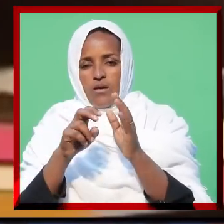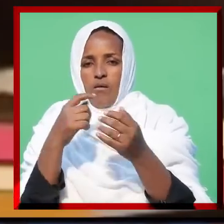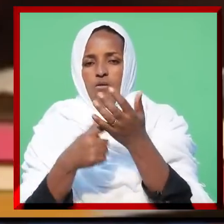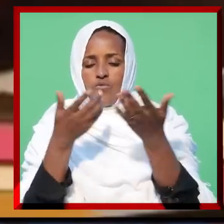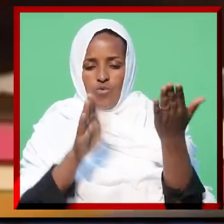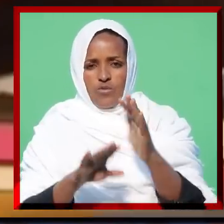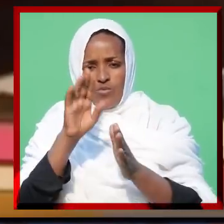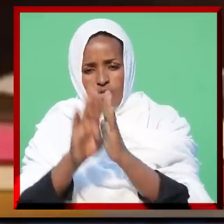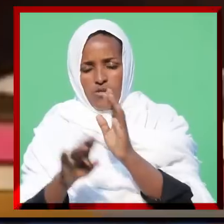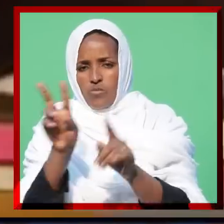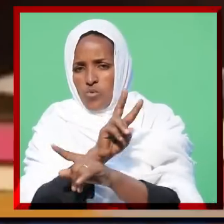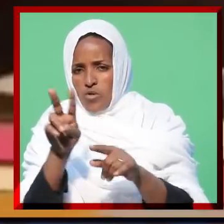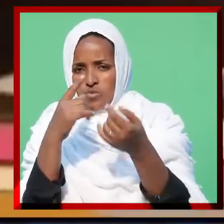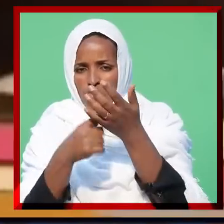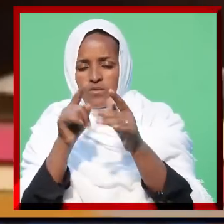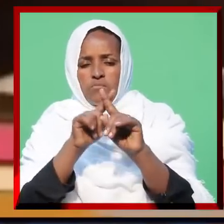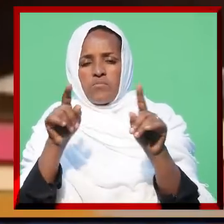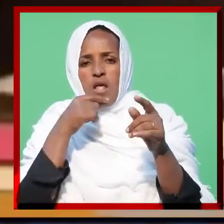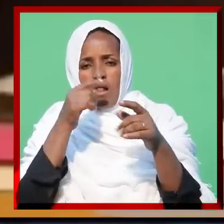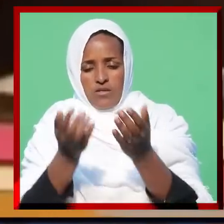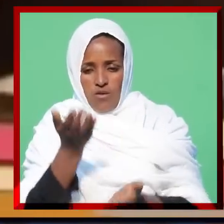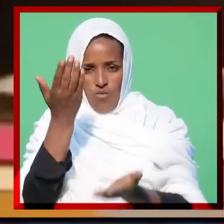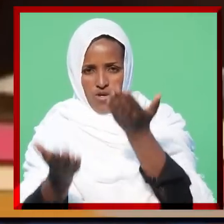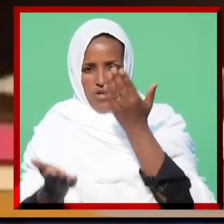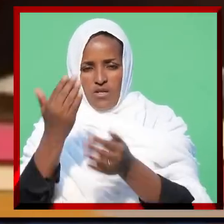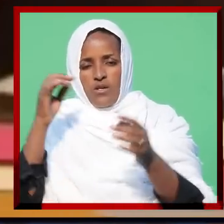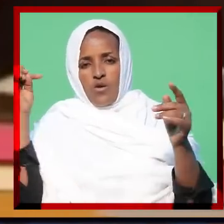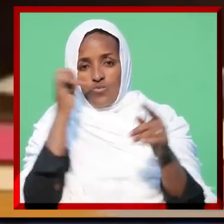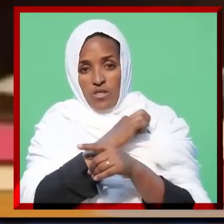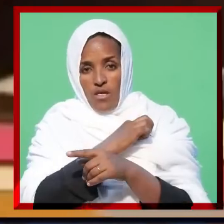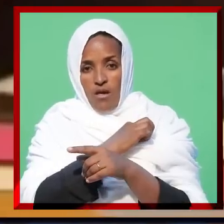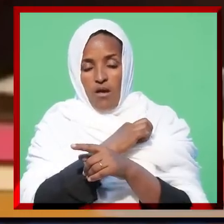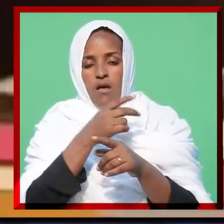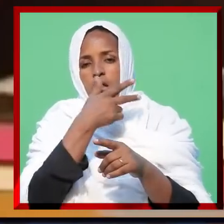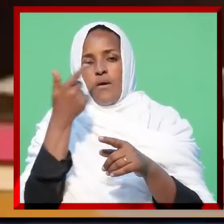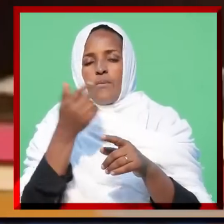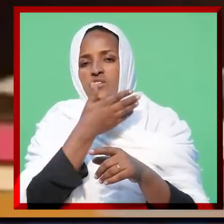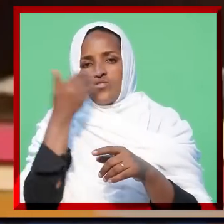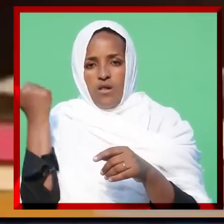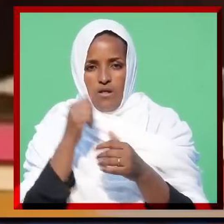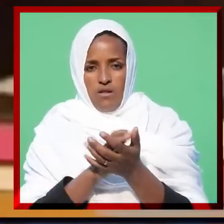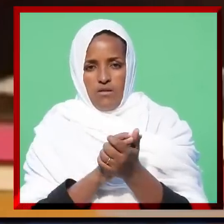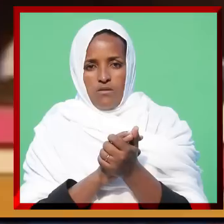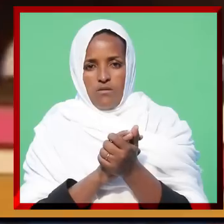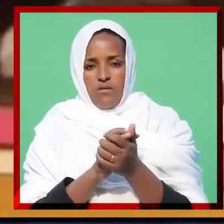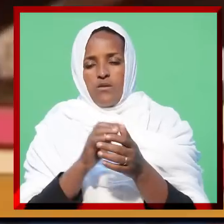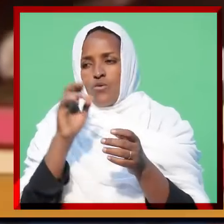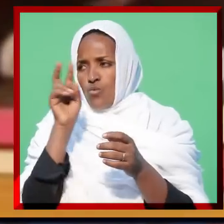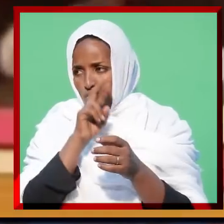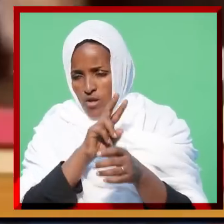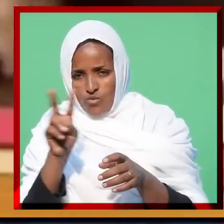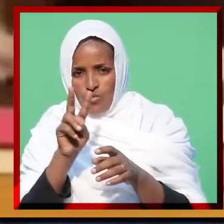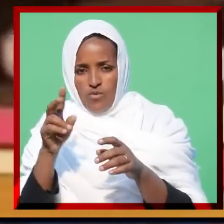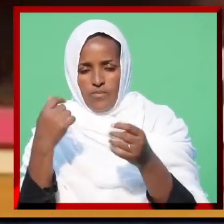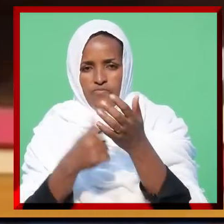አሁን ሞትም ውርደትም ይሁን የሁለታቸው ግን ምን አለ ሲያወዳድር ከሐሰተኛ ሌባ ተሽሏል። እስቲ